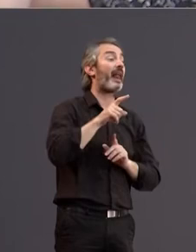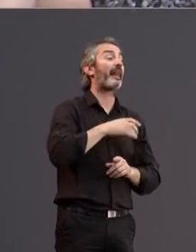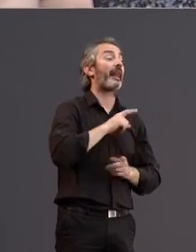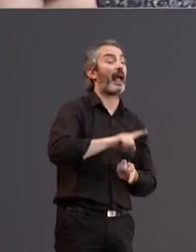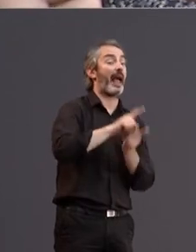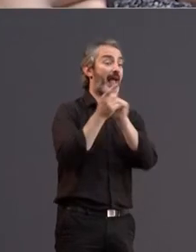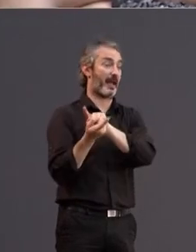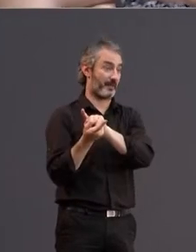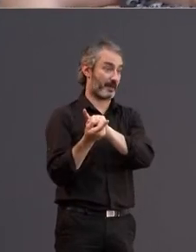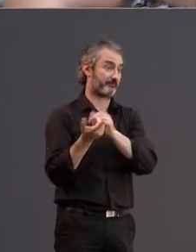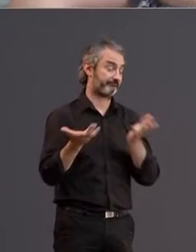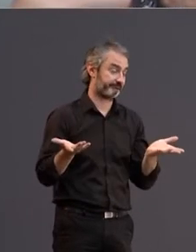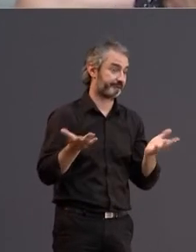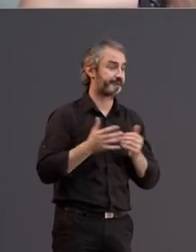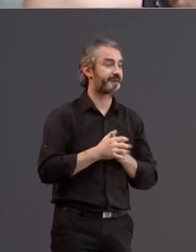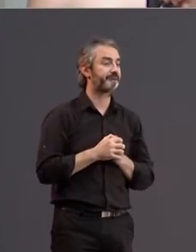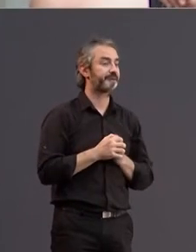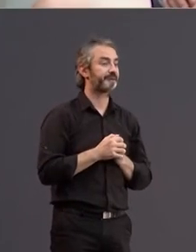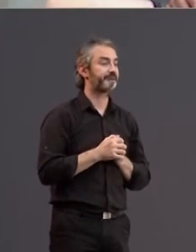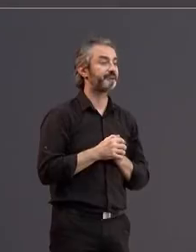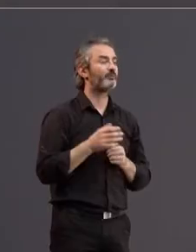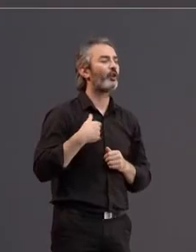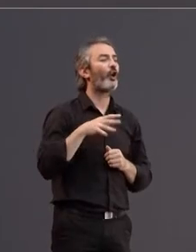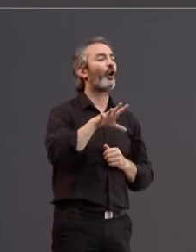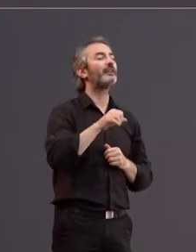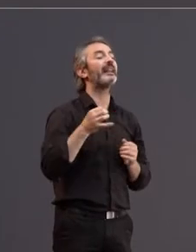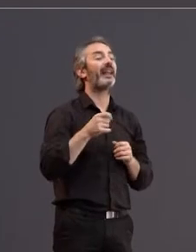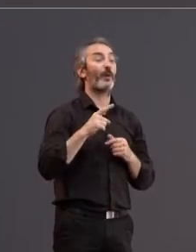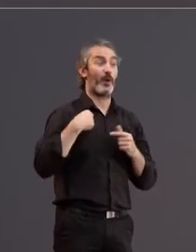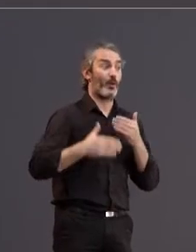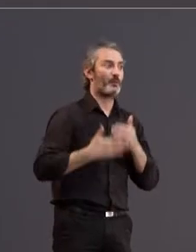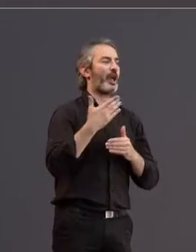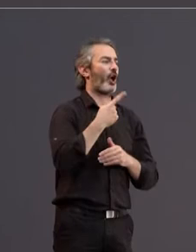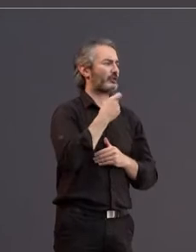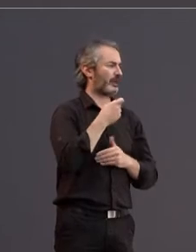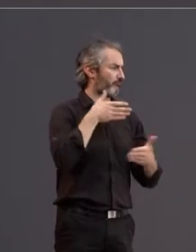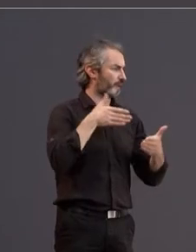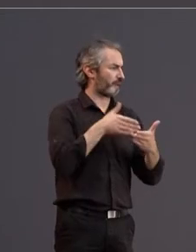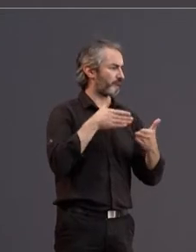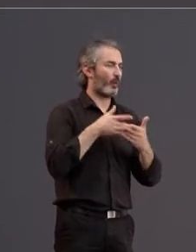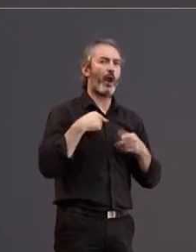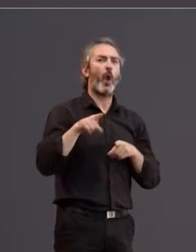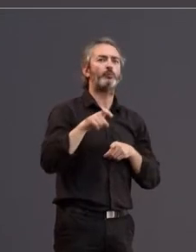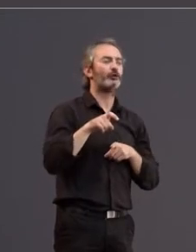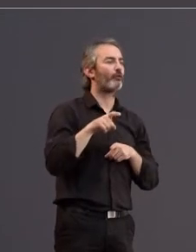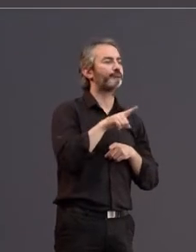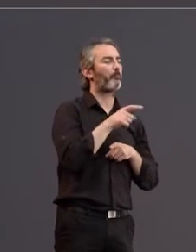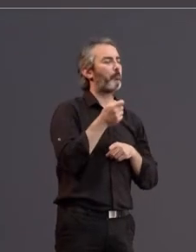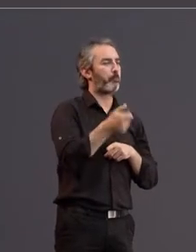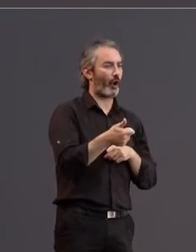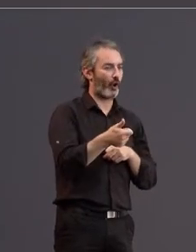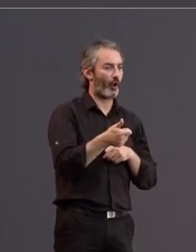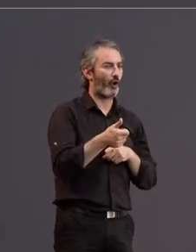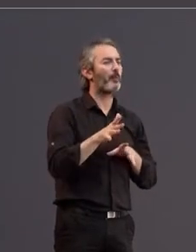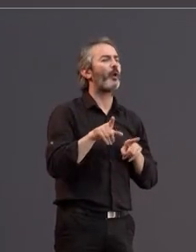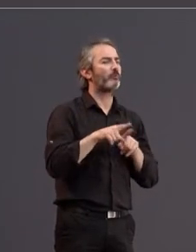no? I potser també té part de raó. Entenc que quan comenceu costa més, no? No teniu tantes opcions per escollir, però val la pena que ho